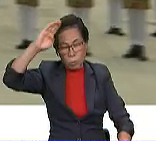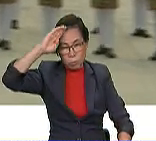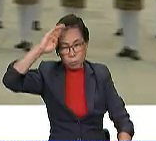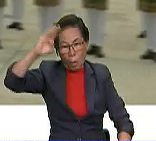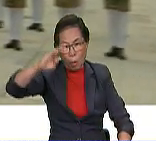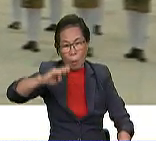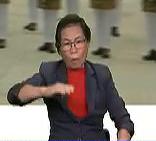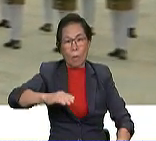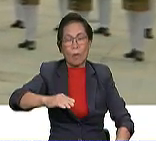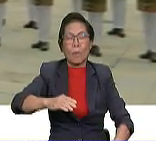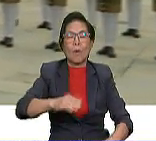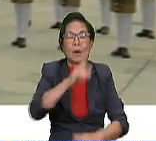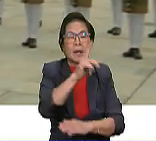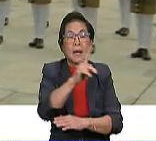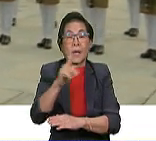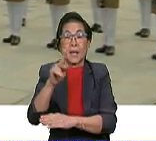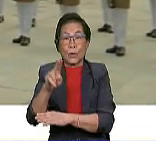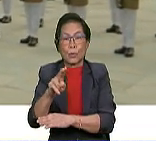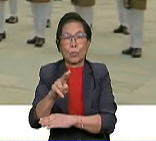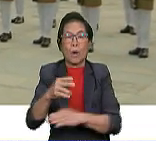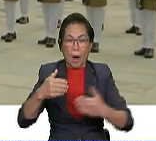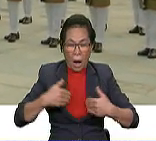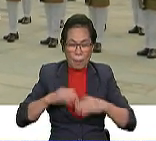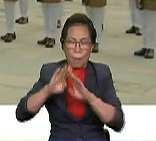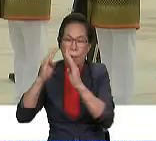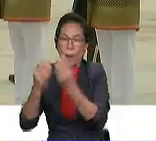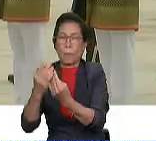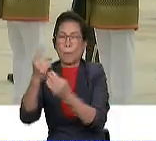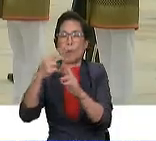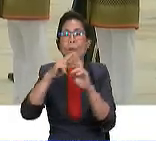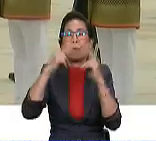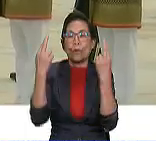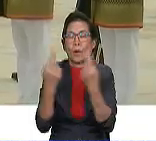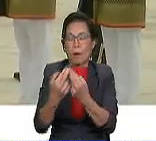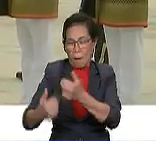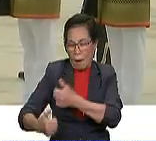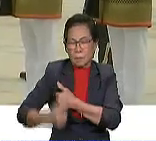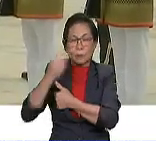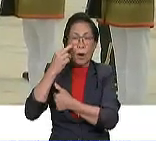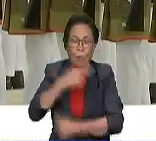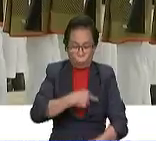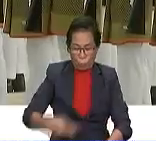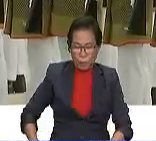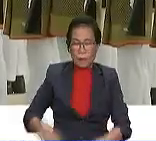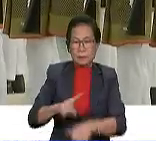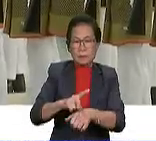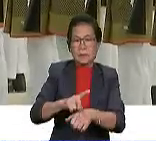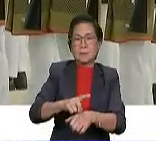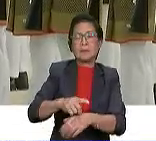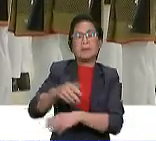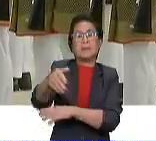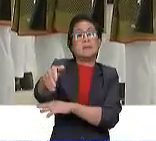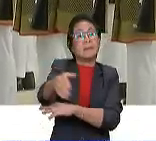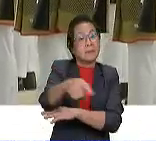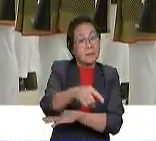kawalan kehormatan utama kekei yang diberi cyber kalian pertama rejimen Askar Melayu diraja di dataran utama